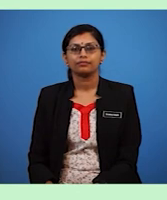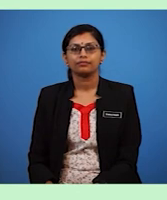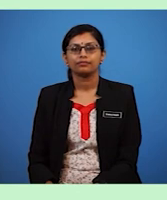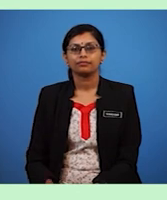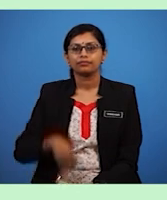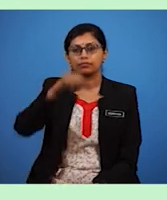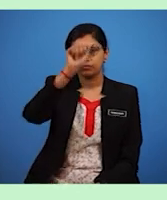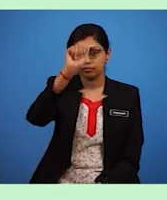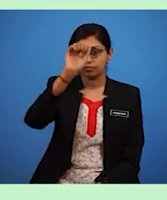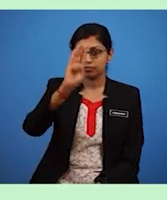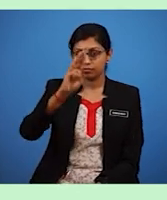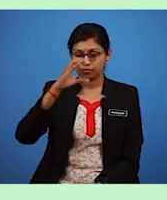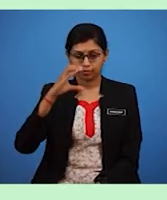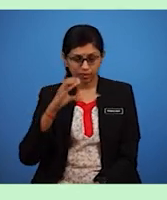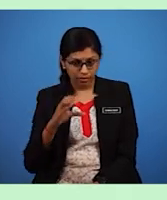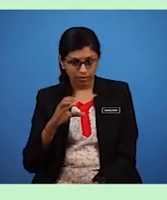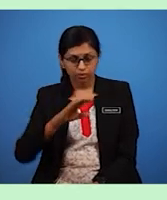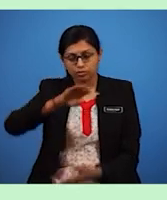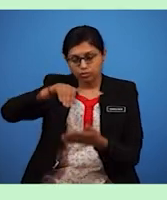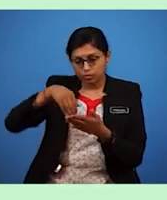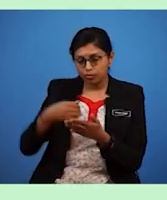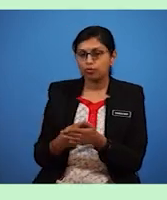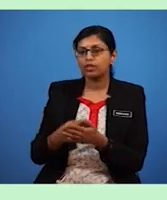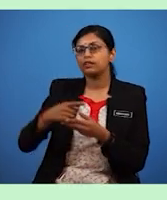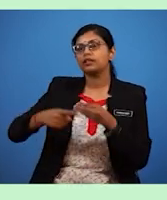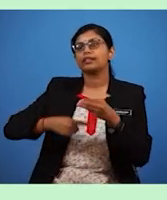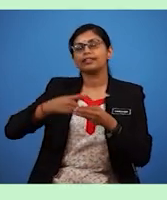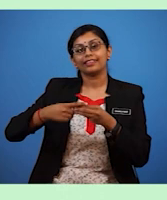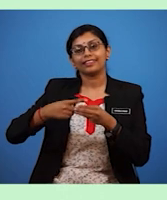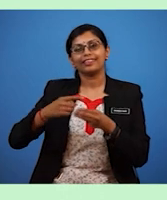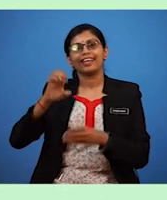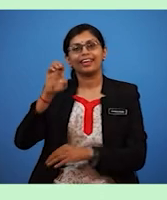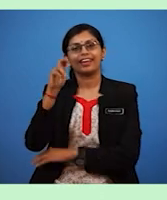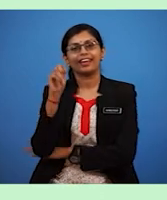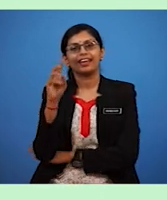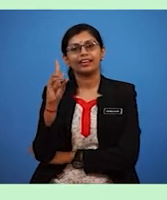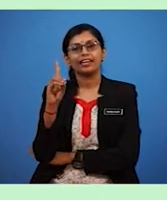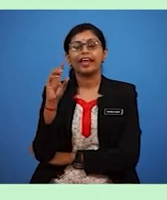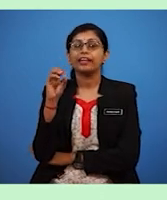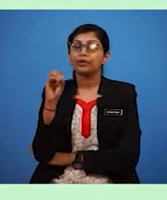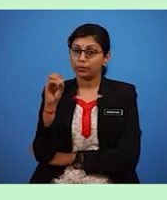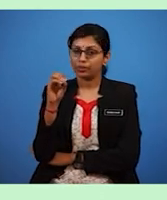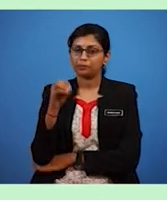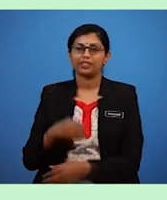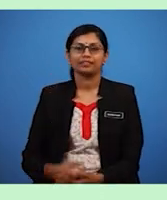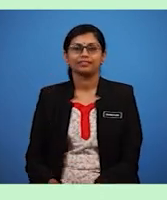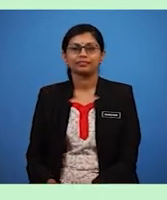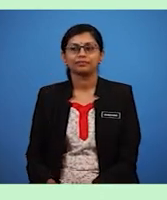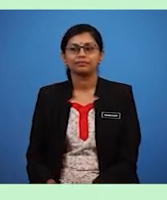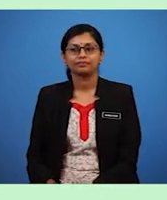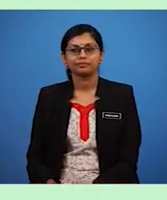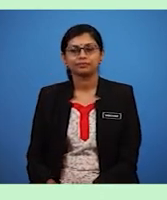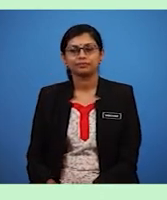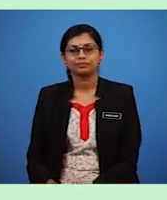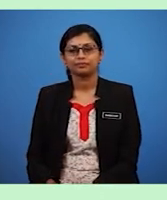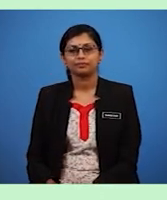A hingga C sebentar tadi, kesemuanya menunjukkan ciri-ciri